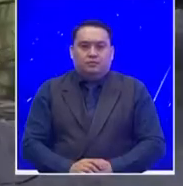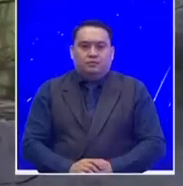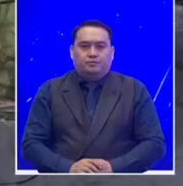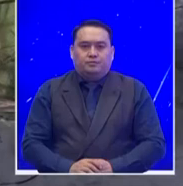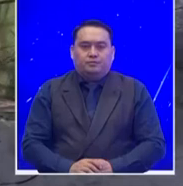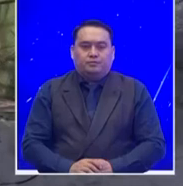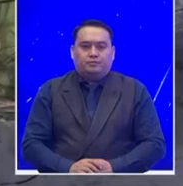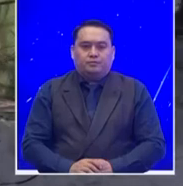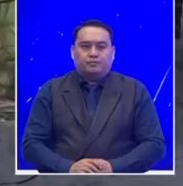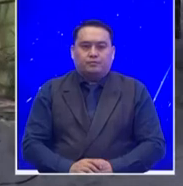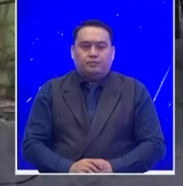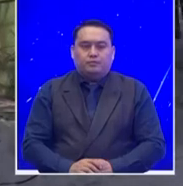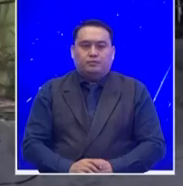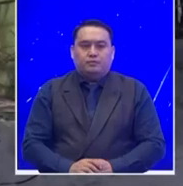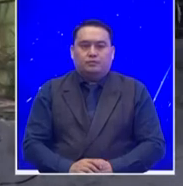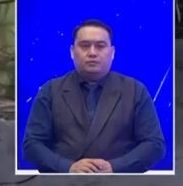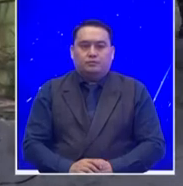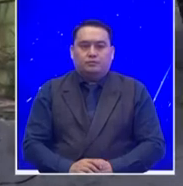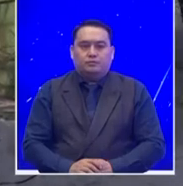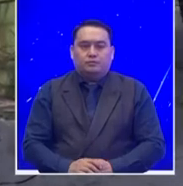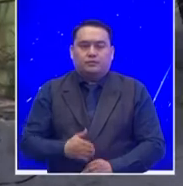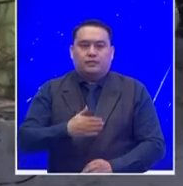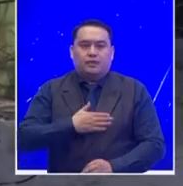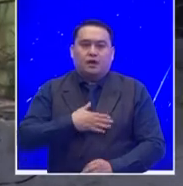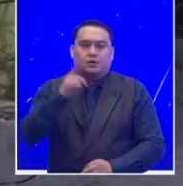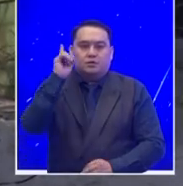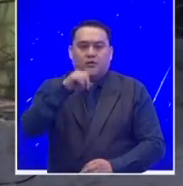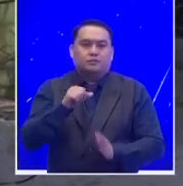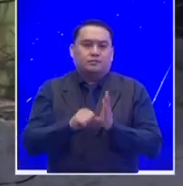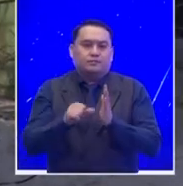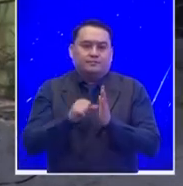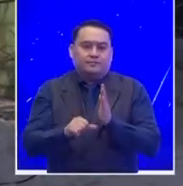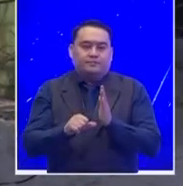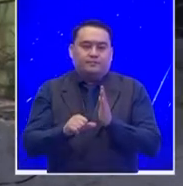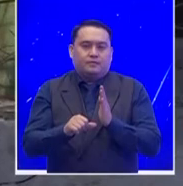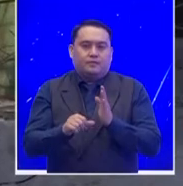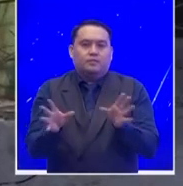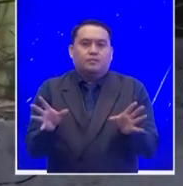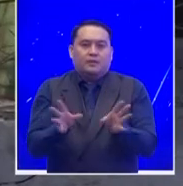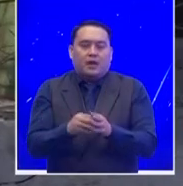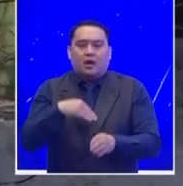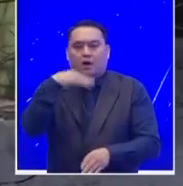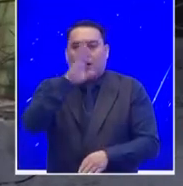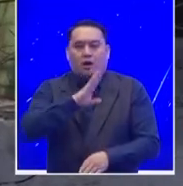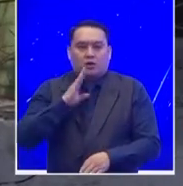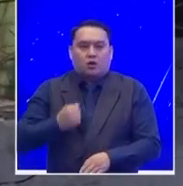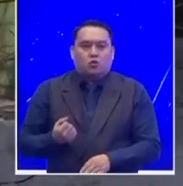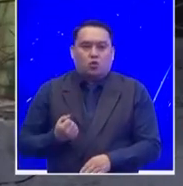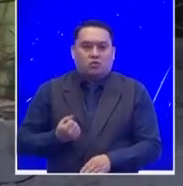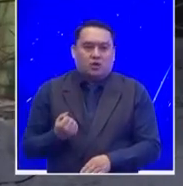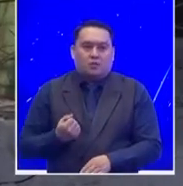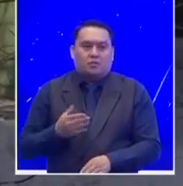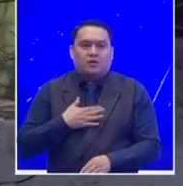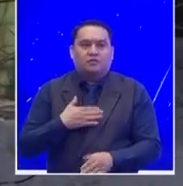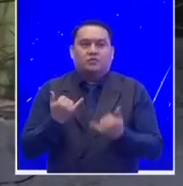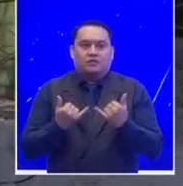Ой, я знаю эту Валю Кудрявцеву еще с 60-х годов. Вместе наши родители дружили, и мы вот